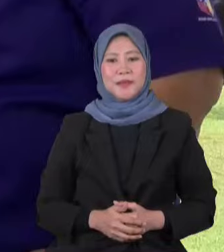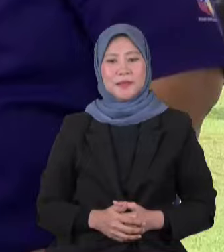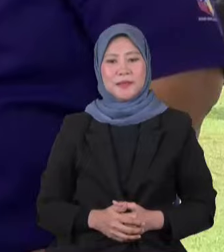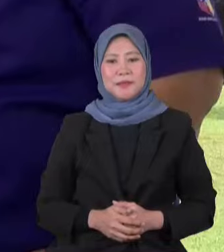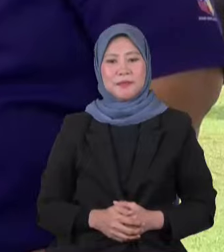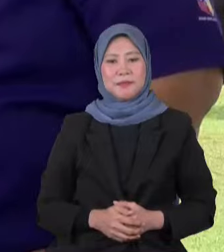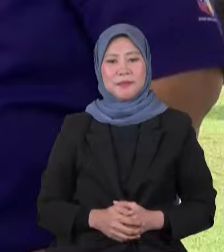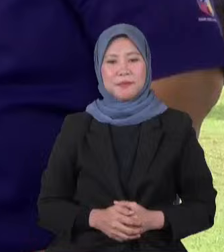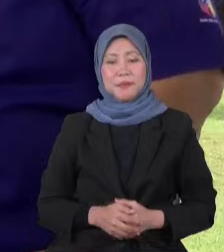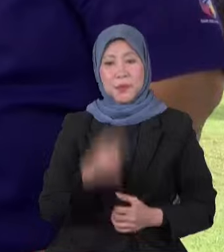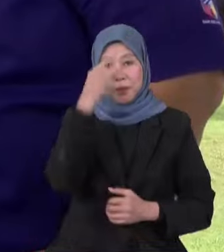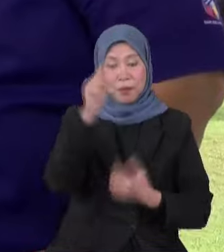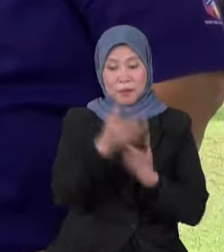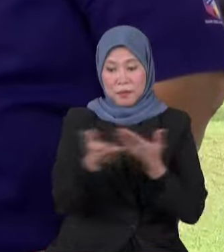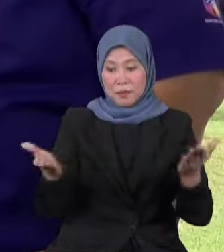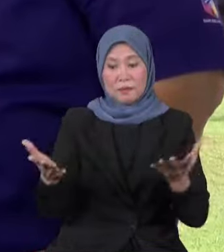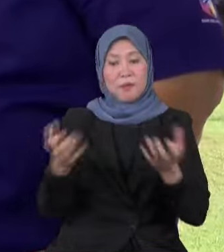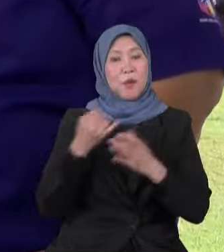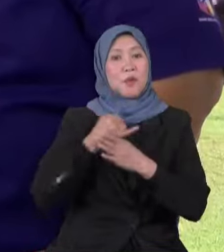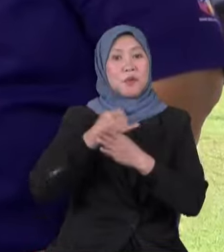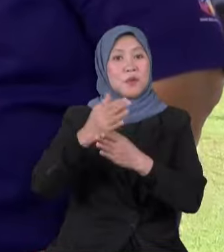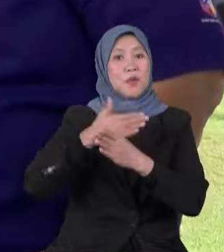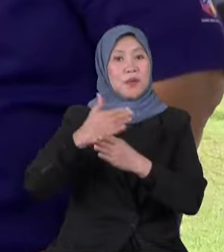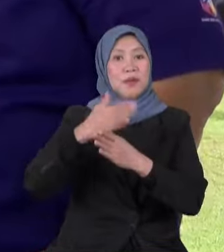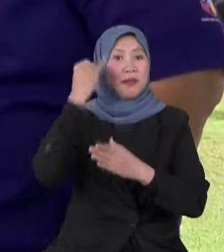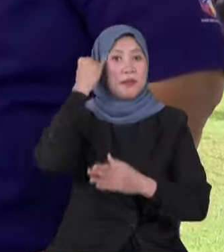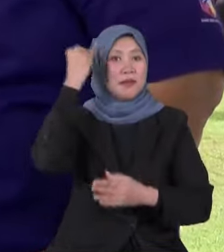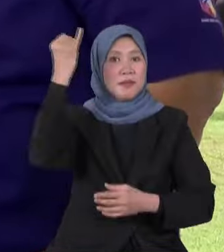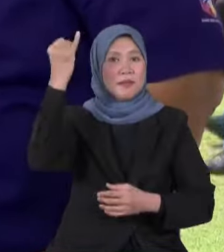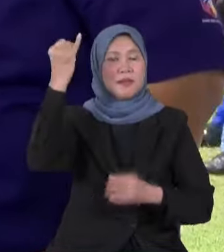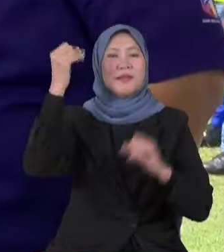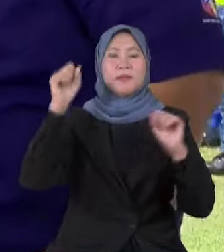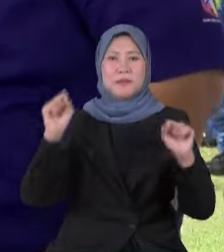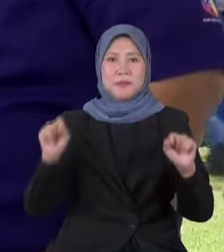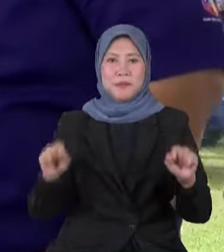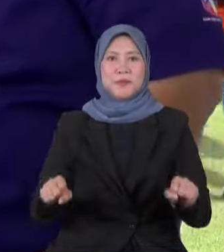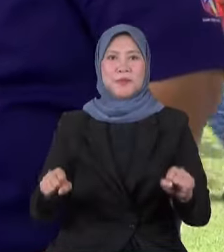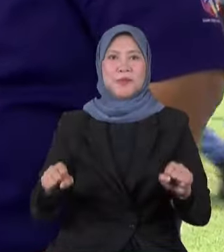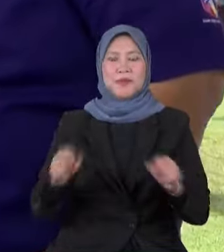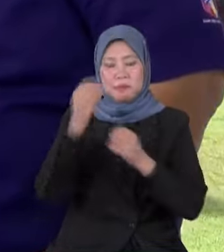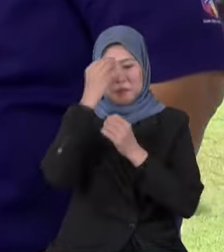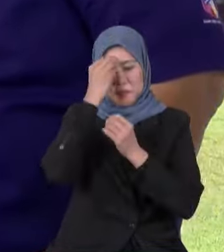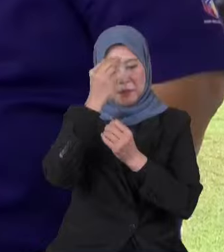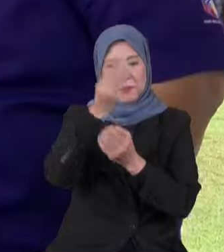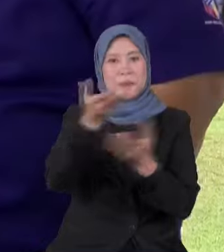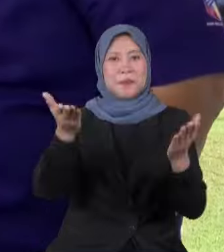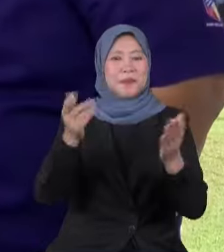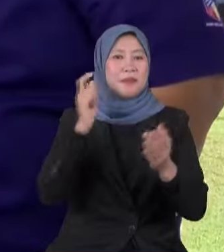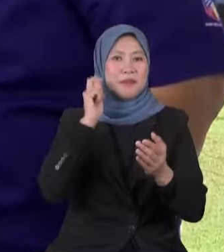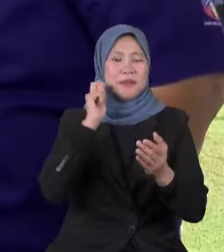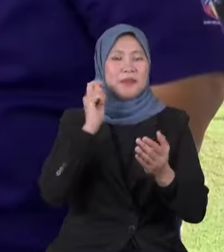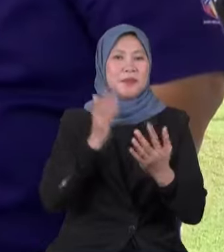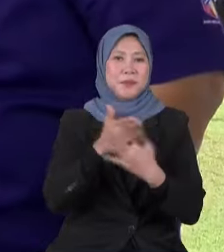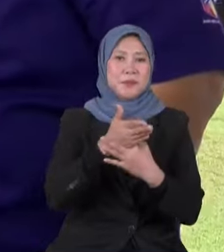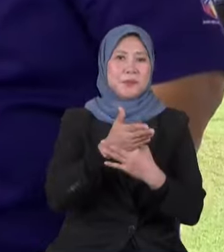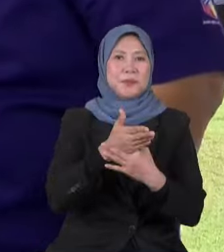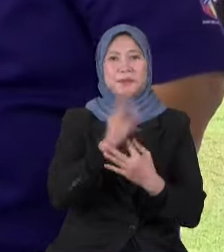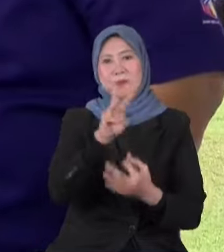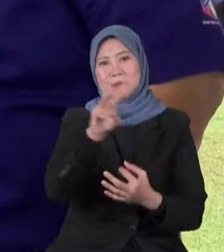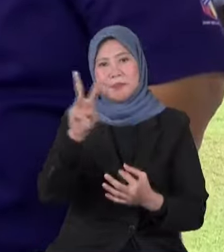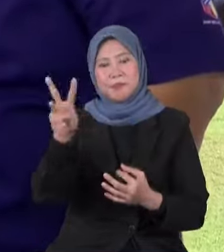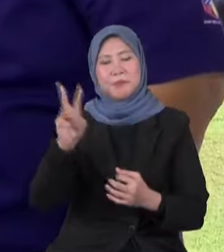Itu antaranya. Kepada anda yang ingin berkongsi idea pandangan, anda boleh salurkan seperti mana yang Encik Fairuz telah pun berkongsi sebentar tadi. Dan